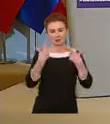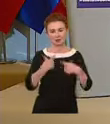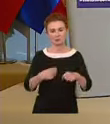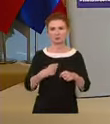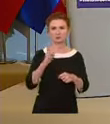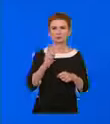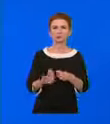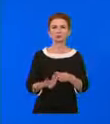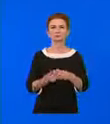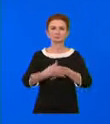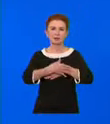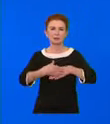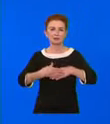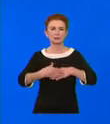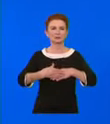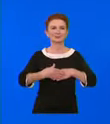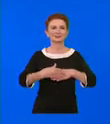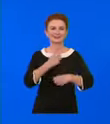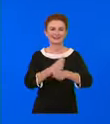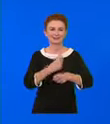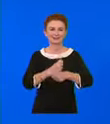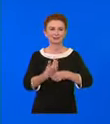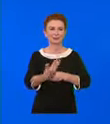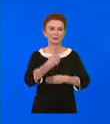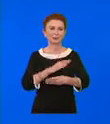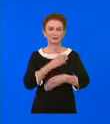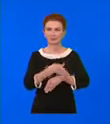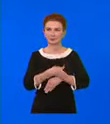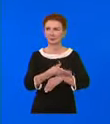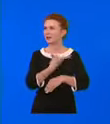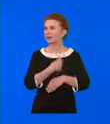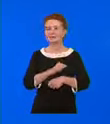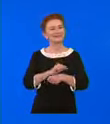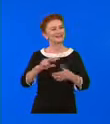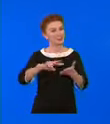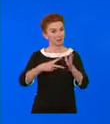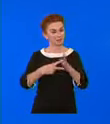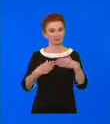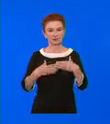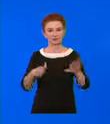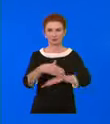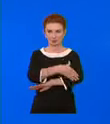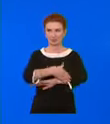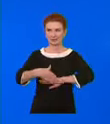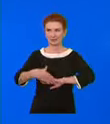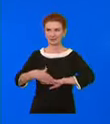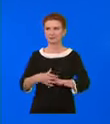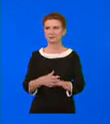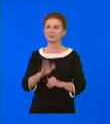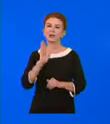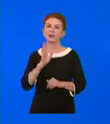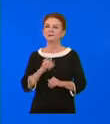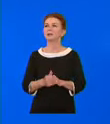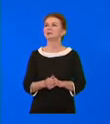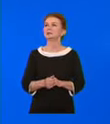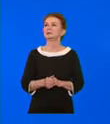Polski. Nie jest planowane dzisiaj otwarcie granic, chociaż z całą pewnością mogę na ten moment powiedzieć, że będziemy utrzymywali